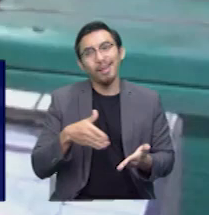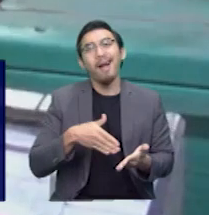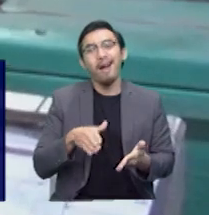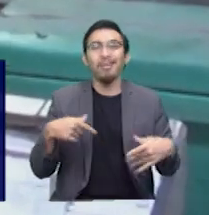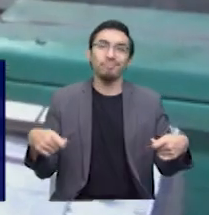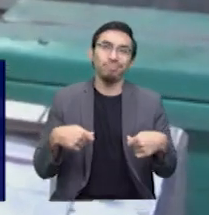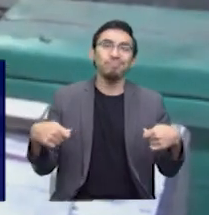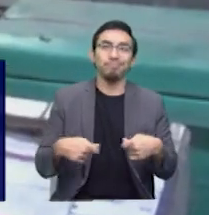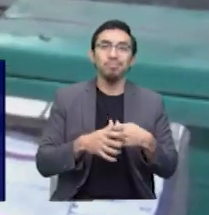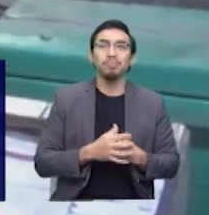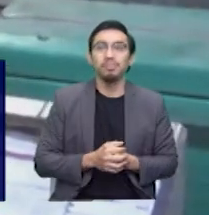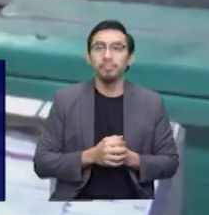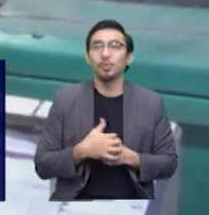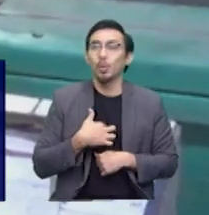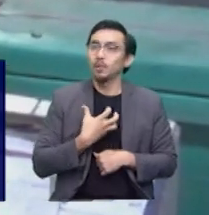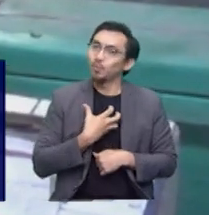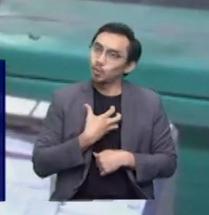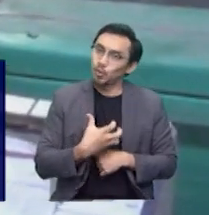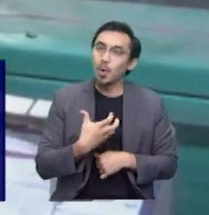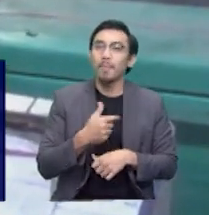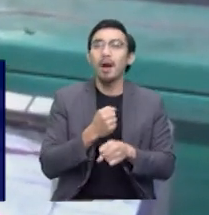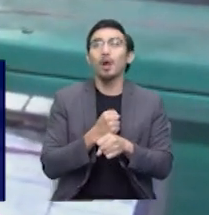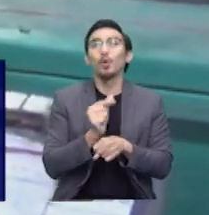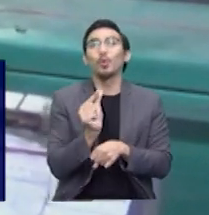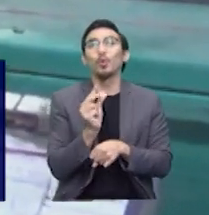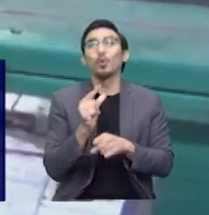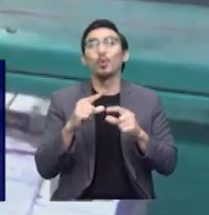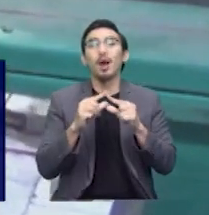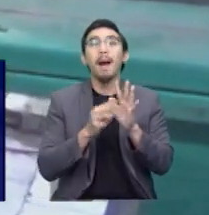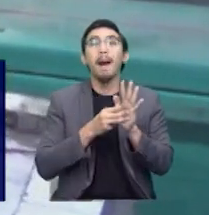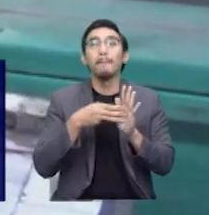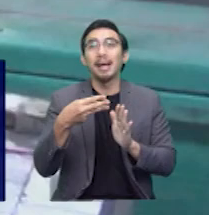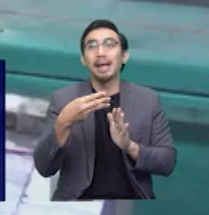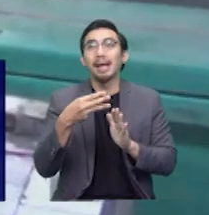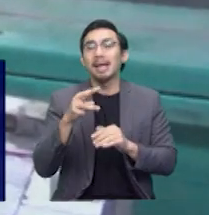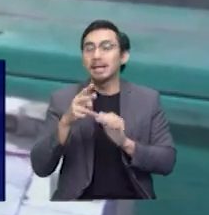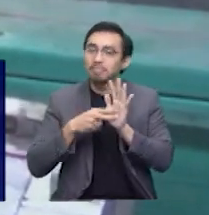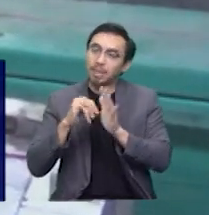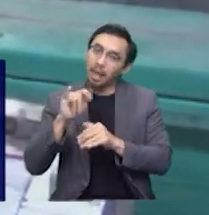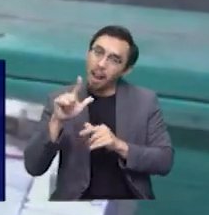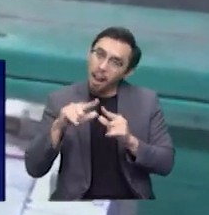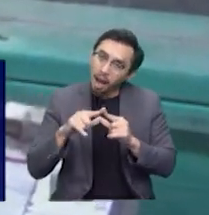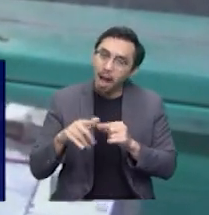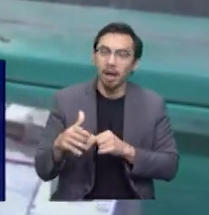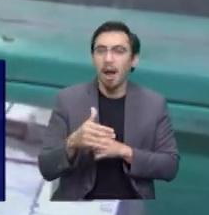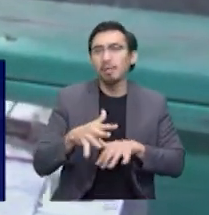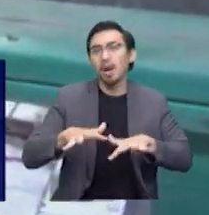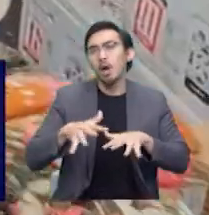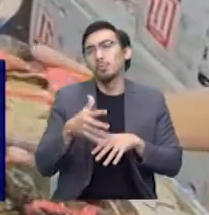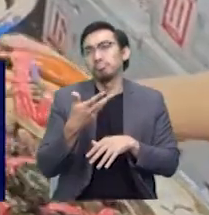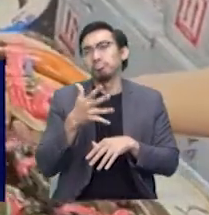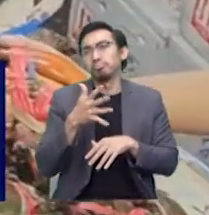Gurami. Gurami sama nila. Nila. Ya. Kalau ikan lautnya? Ikan laut, kerapu, kakap